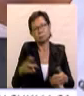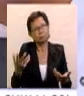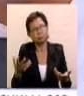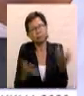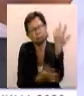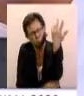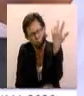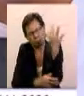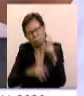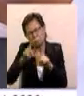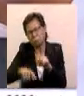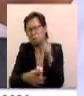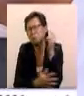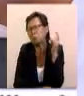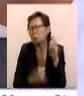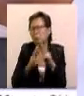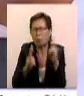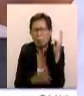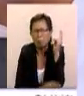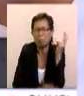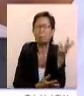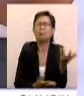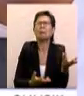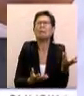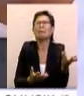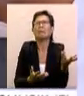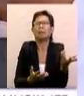mampu untuk membayar